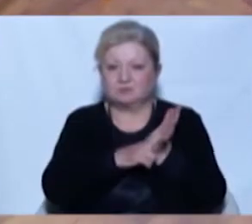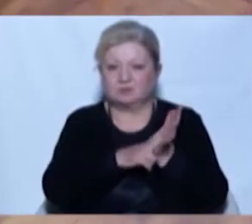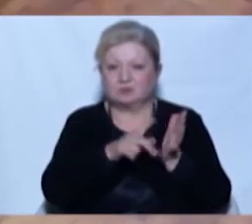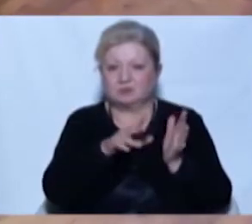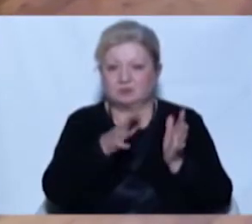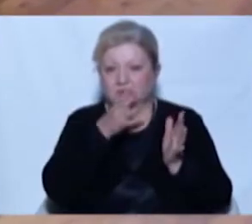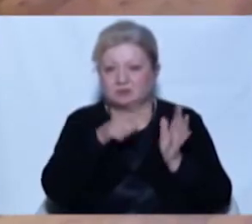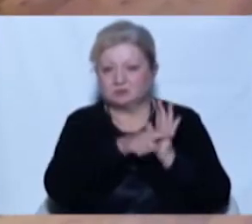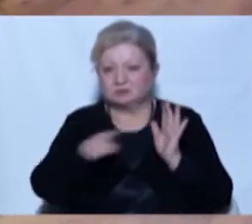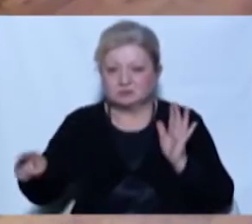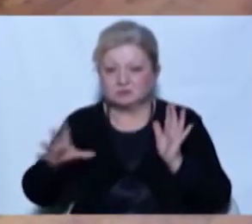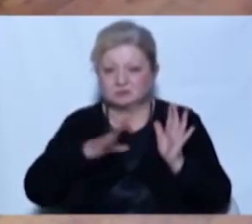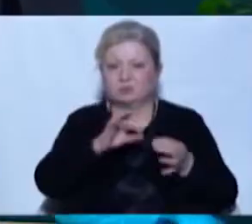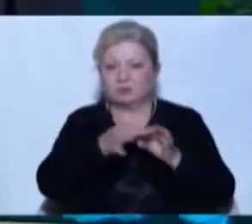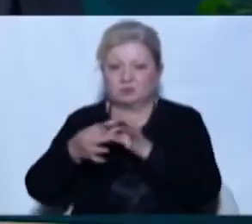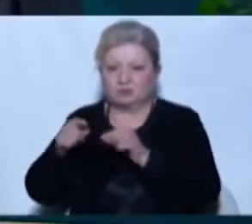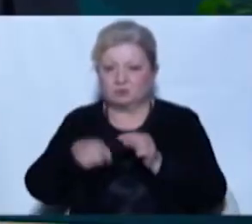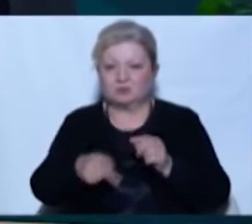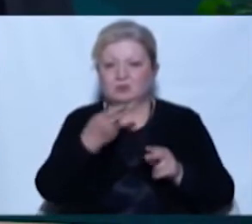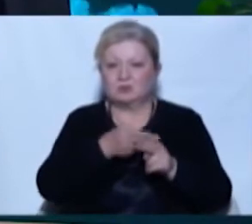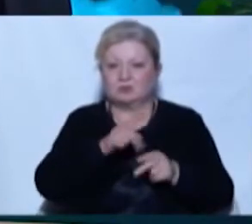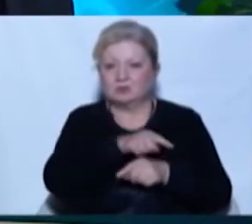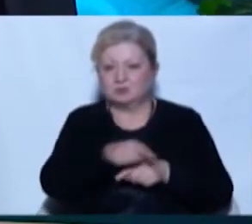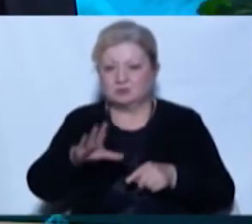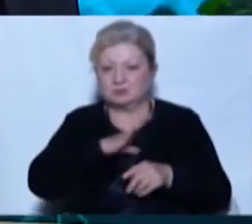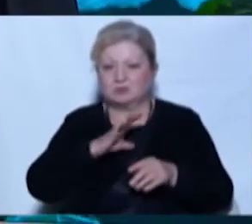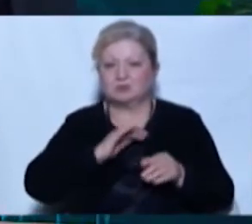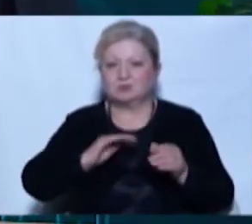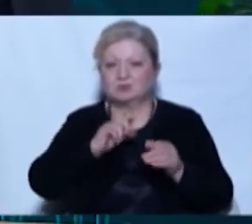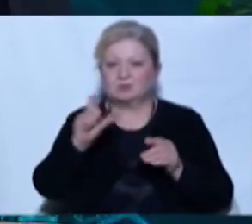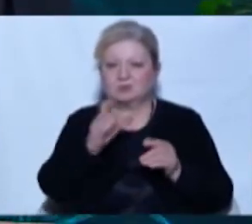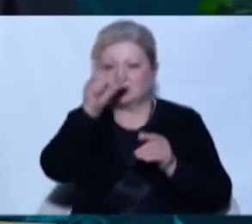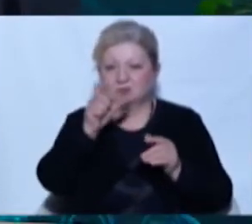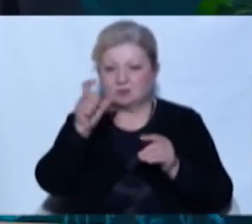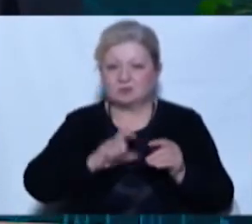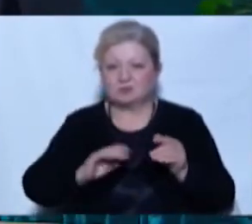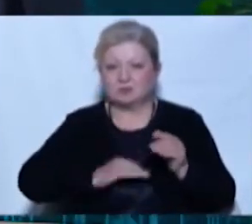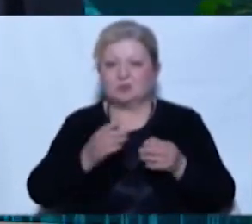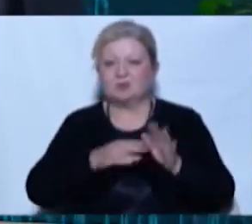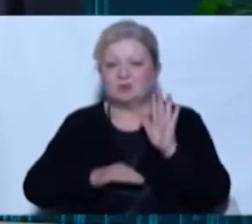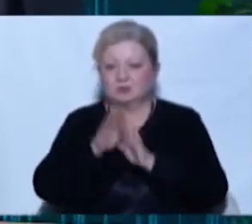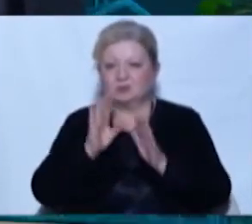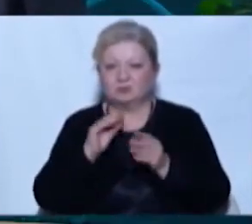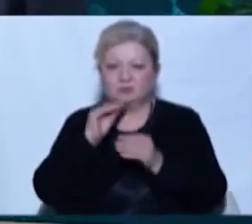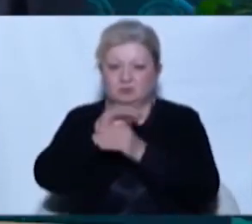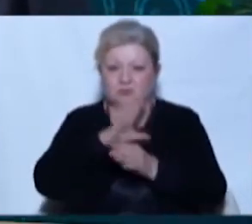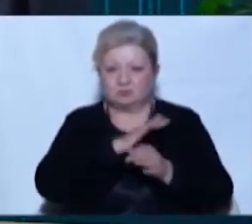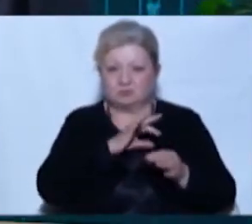პროცესების განადგურებისა პრაღაში, რასაც მოყვა დემოკრატიული მოძრაობის კიდევ უფრო გააქტიურება და